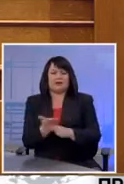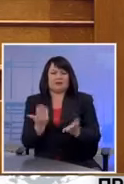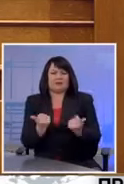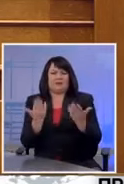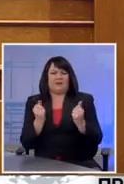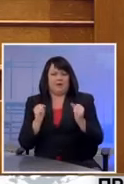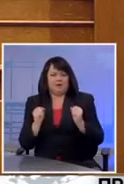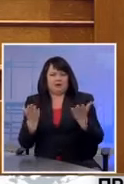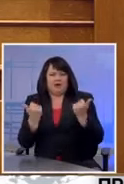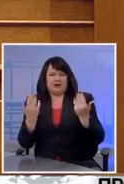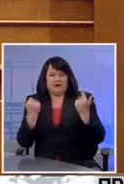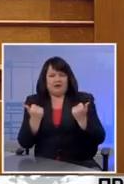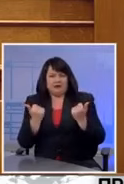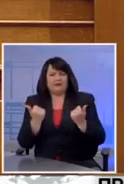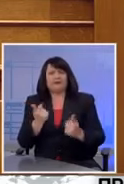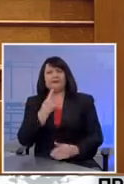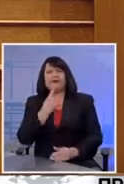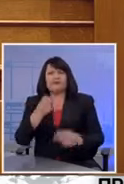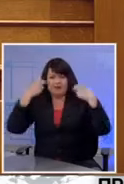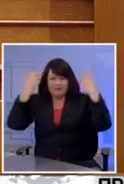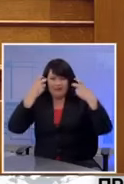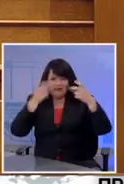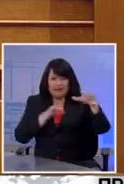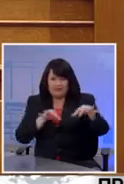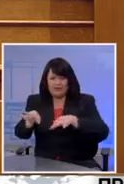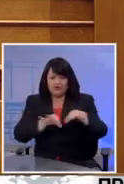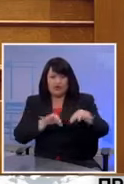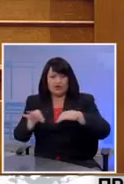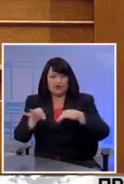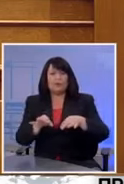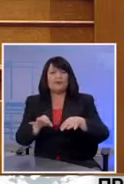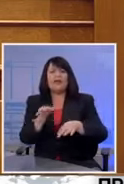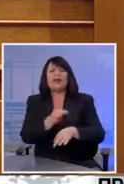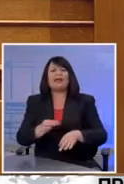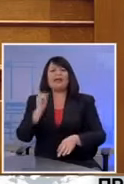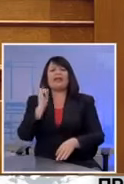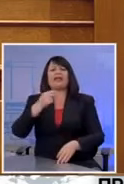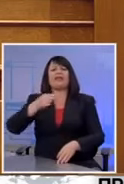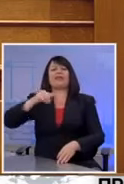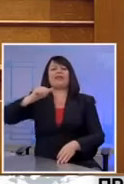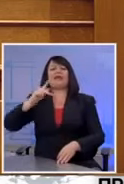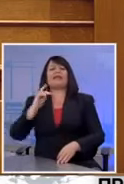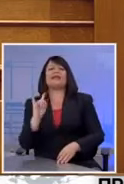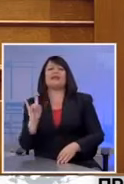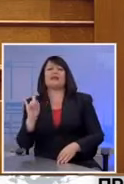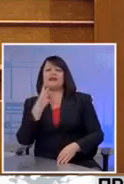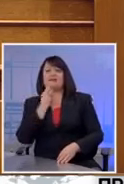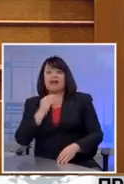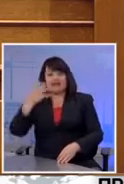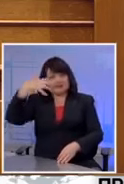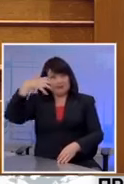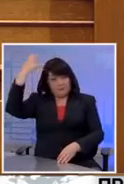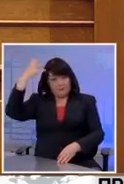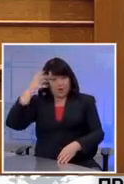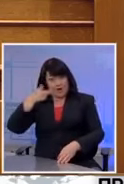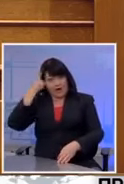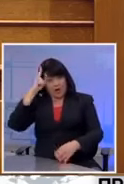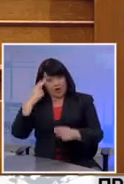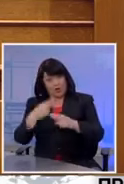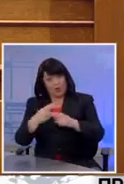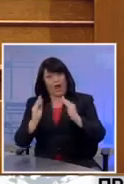εξασφάλιση, παρουσιάζοντας βοσκοτόπια στην Ιθάκη, σαν να ήταν ακίνητα στο Μονακό.